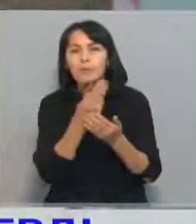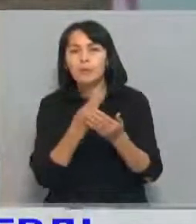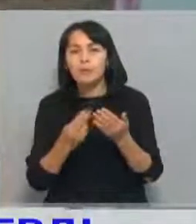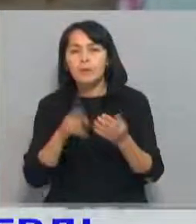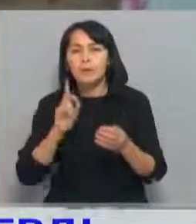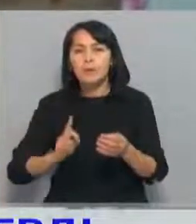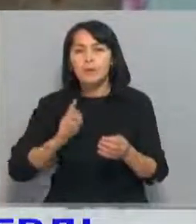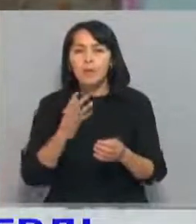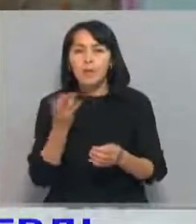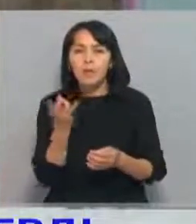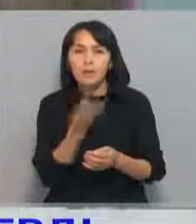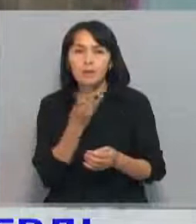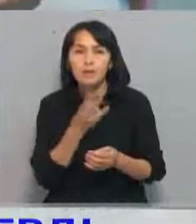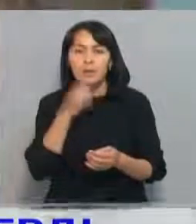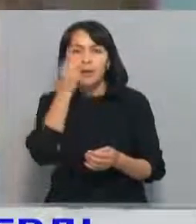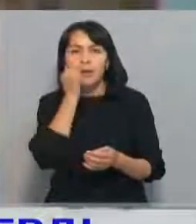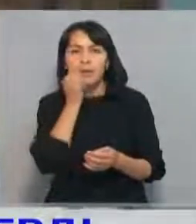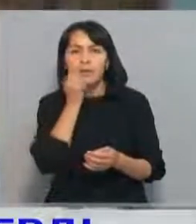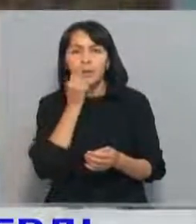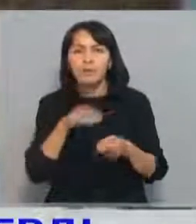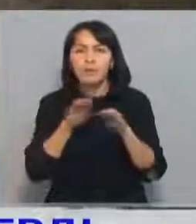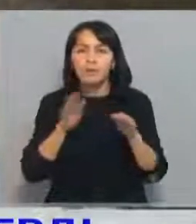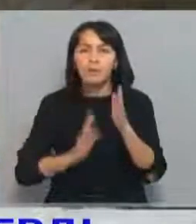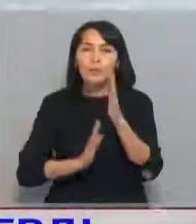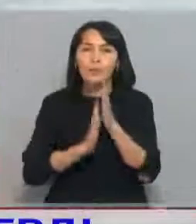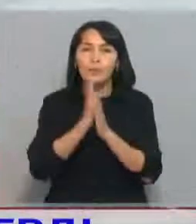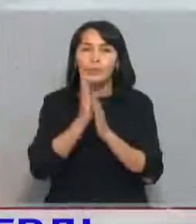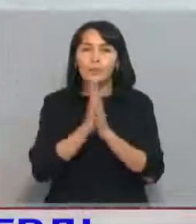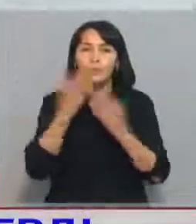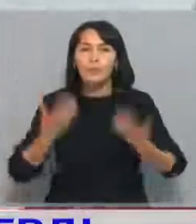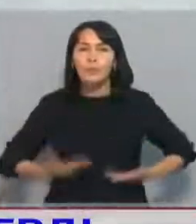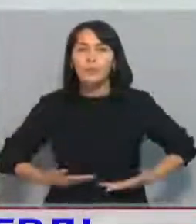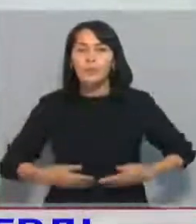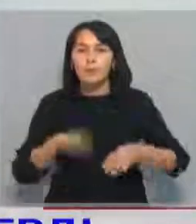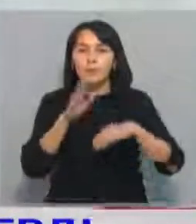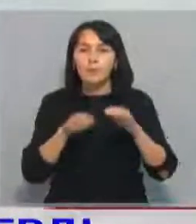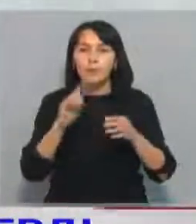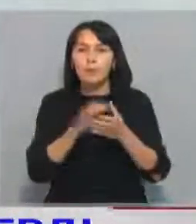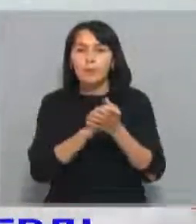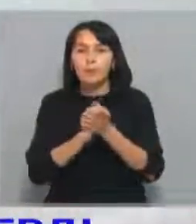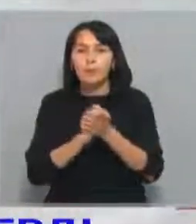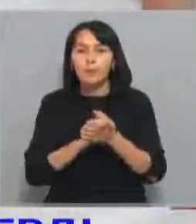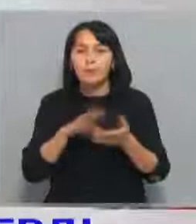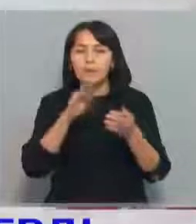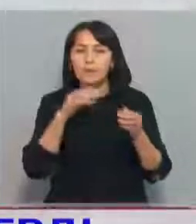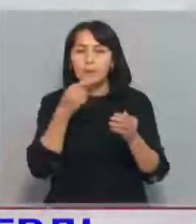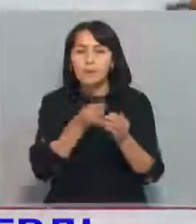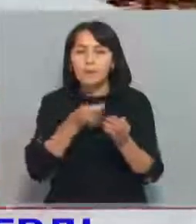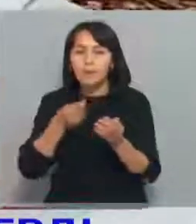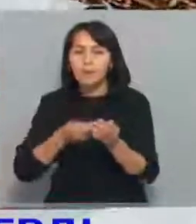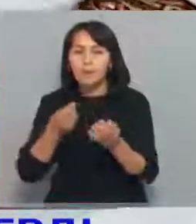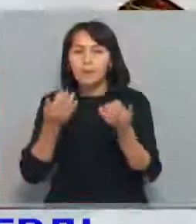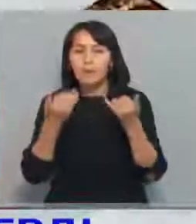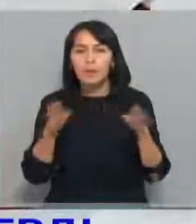асқан шеберлікті қажет етеді. Әжелеріміз, ұрпағымыз өсіп өнсін, өмірі құралып, бір бүтін болсын деген ырыммен тігетін. Сондықтан